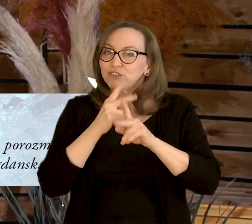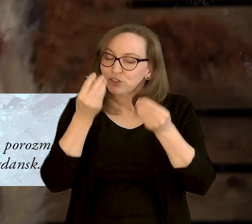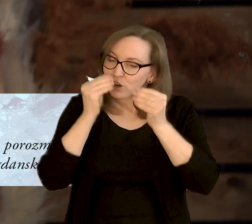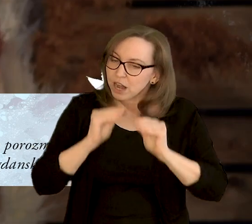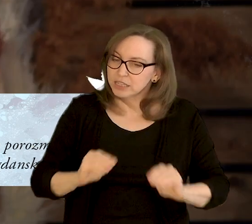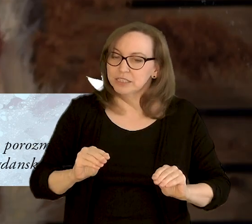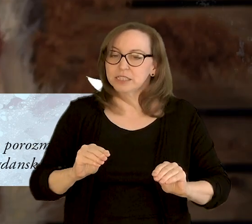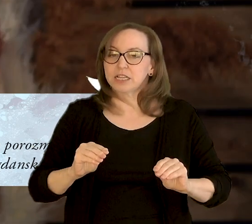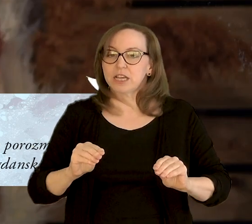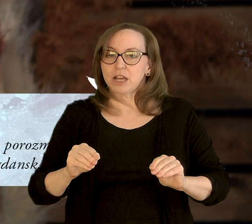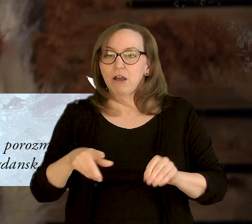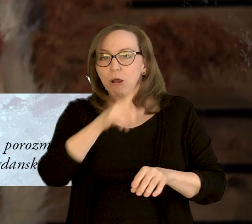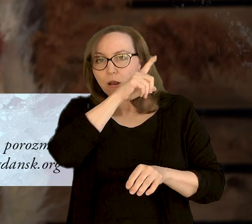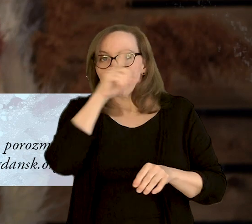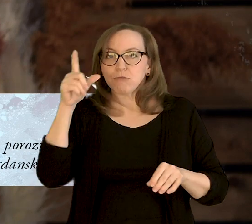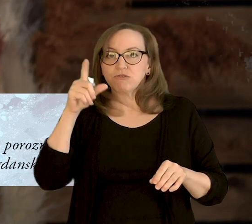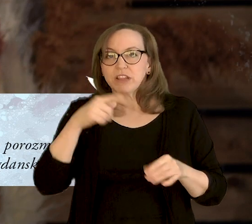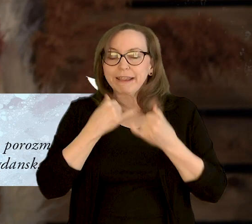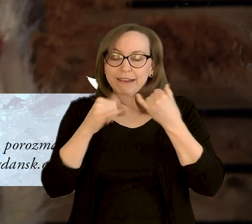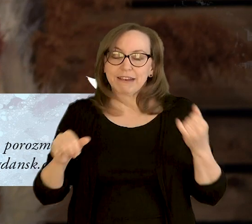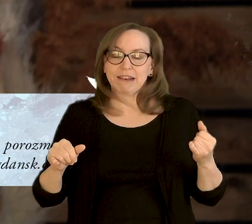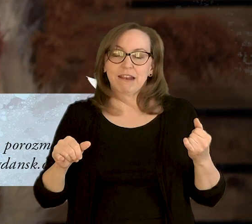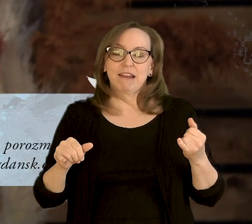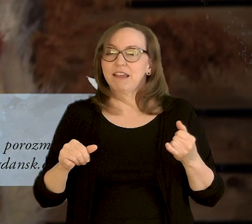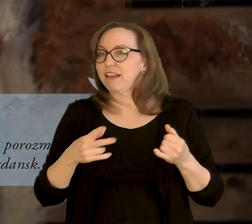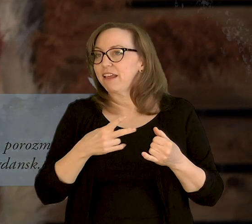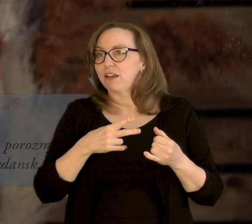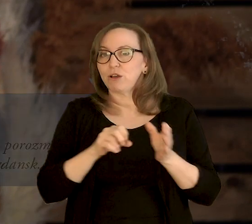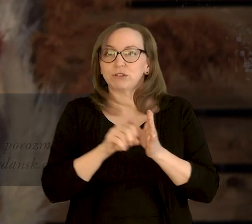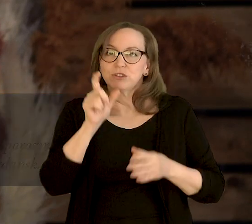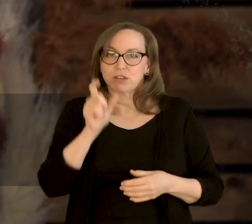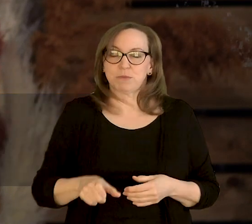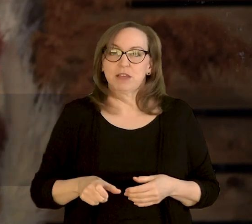odmiennych od Ciebie? Ludzi, którzy się z Tobą nie zgadzają.